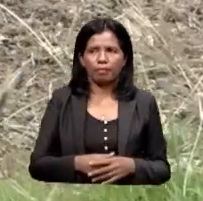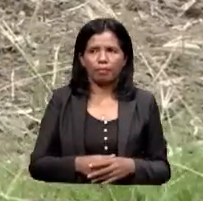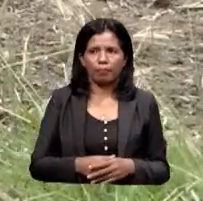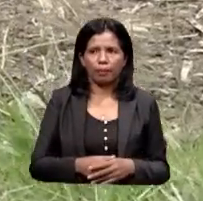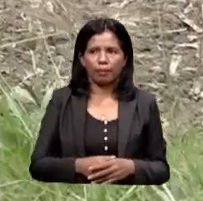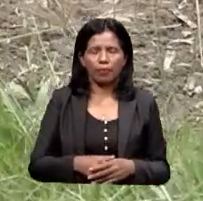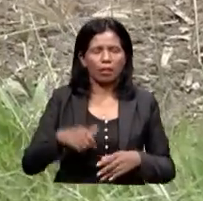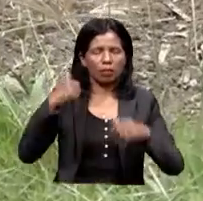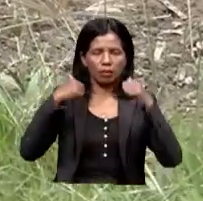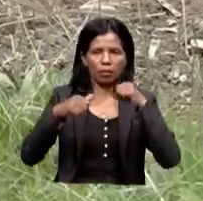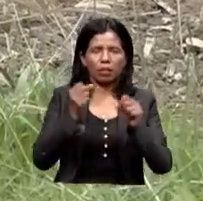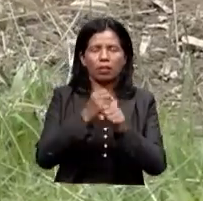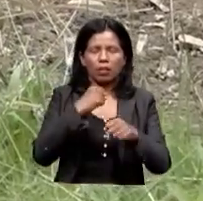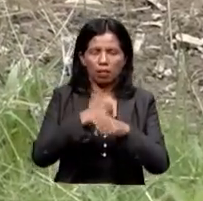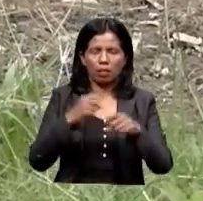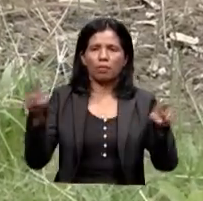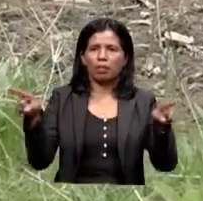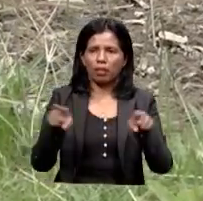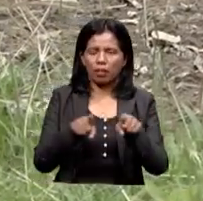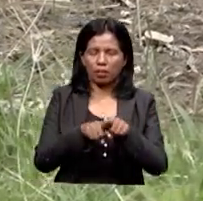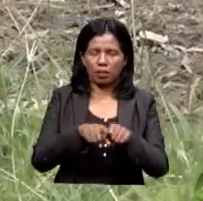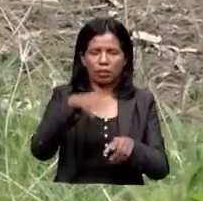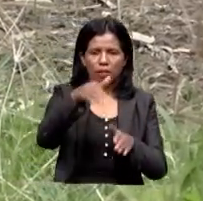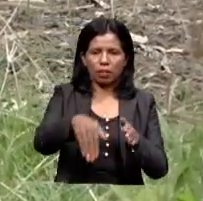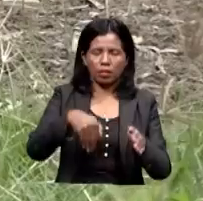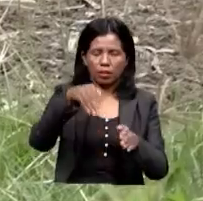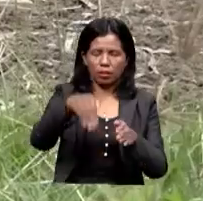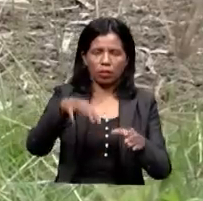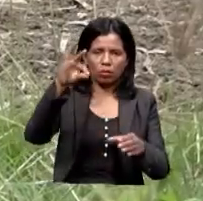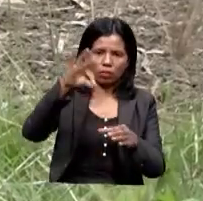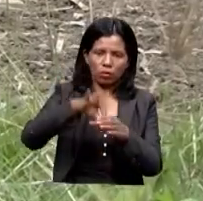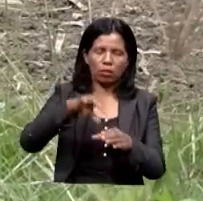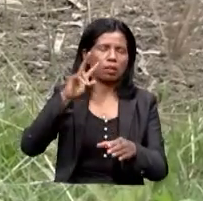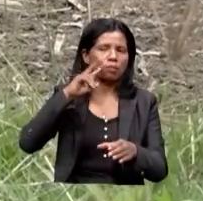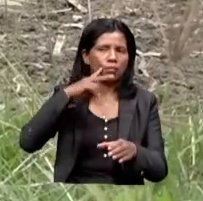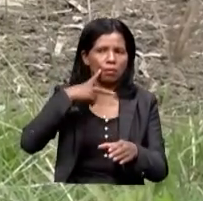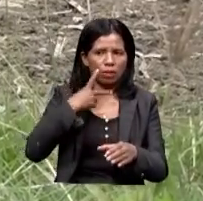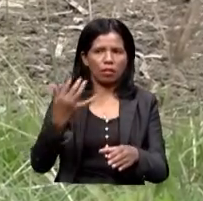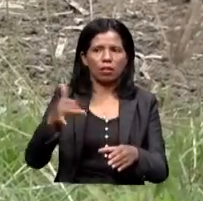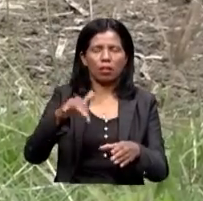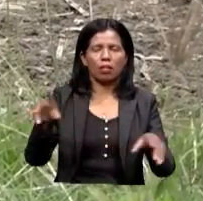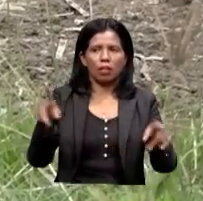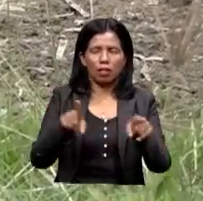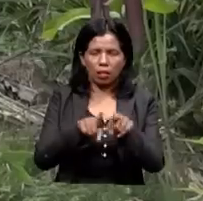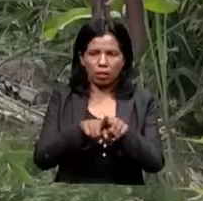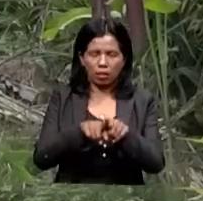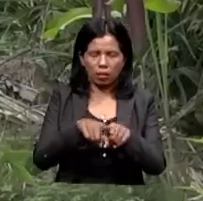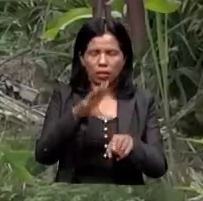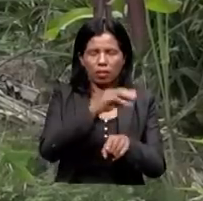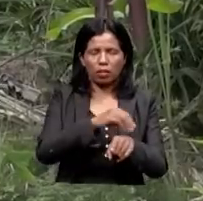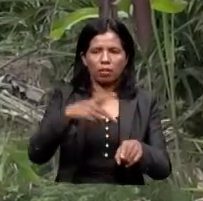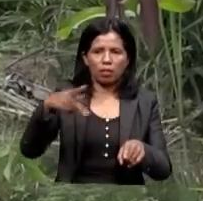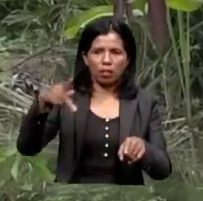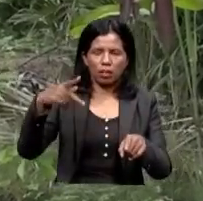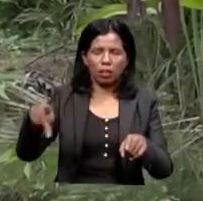atividade nebenya halo makanesan tarai hodi kuda modo modo nebenya kuda hanesan kanko